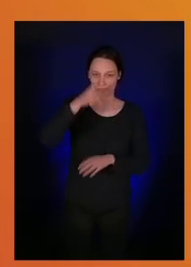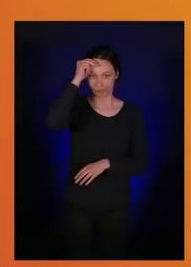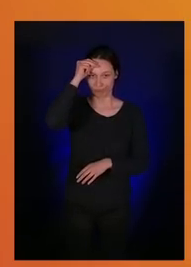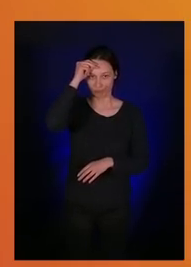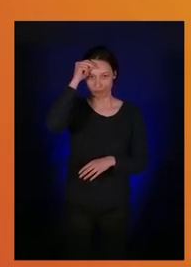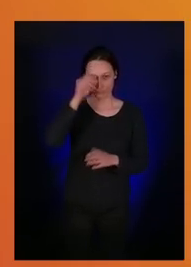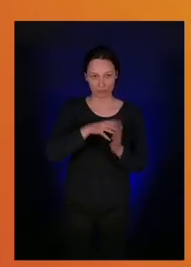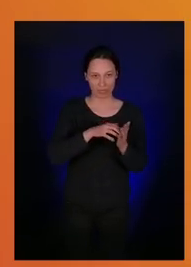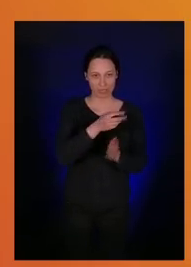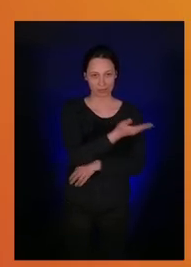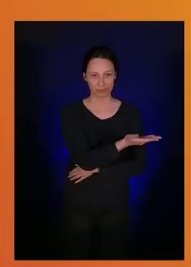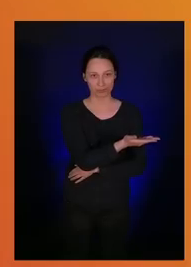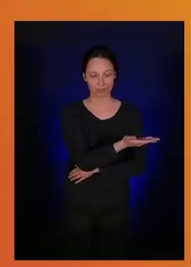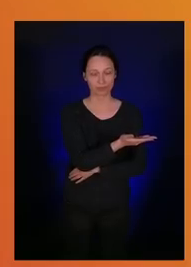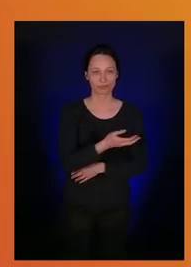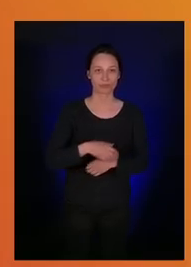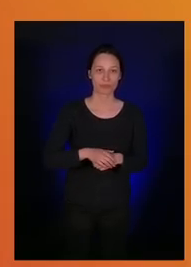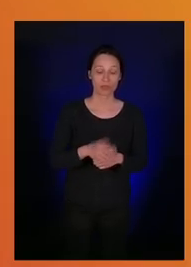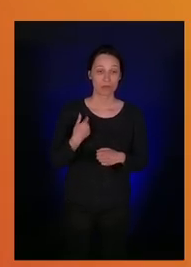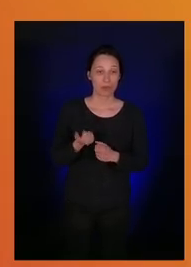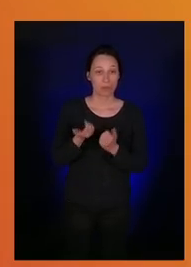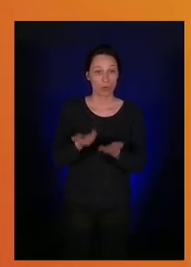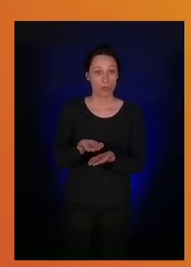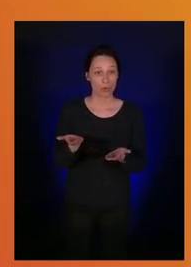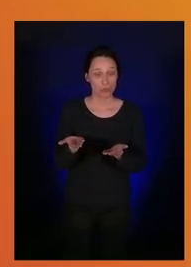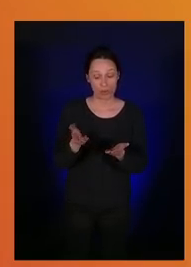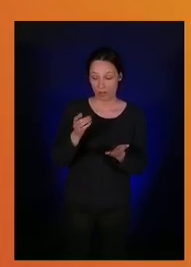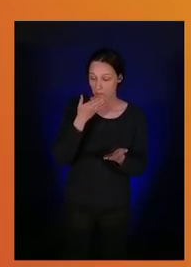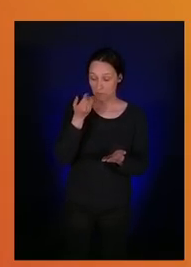Ce que je vous propose, c'est que peut-être qu'il y ait une discussion avec un camarade du bureau du Congrès.